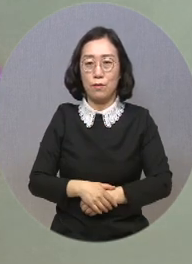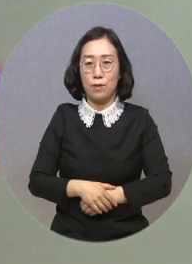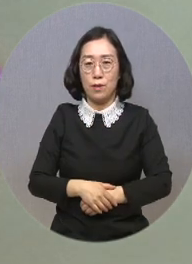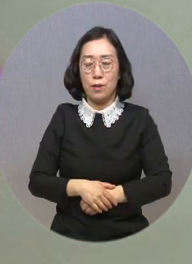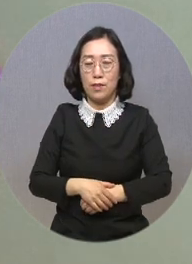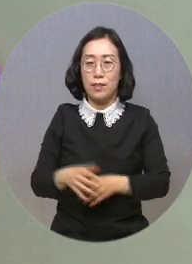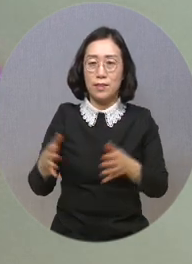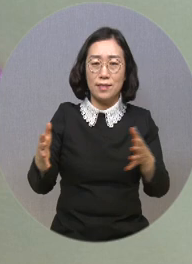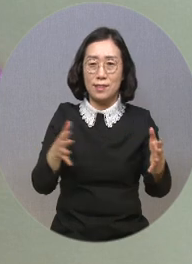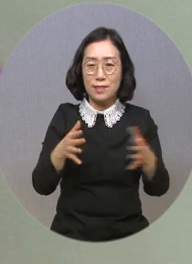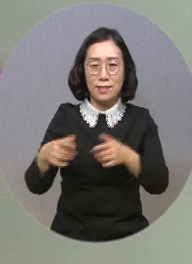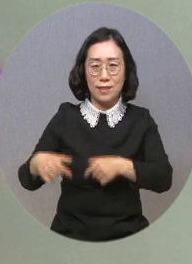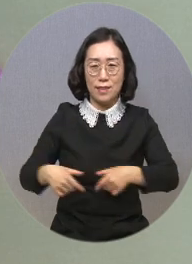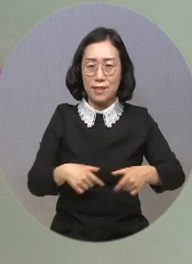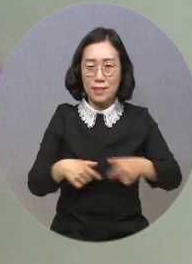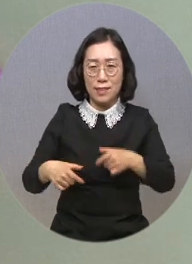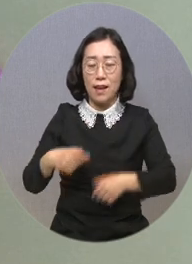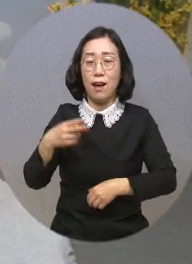흔들리지 않고